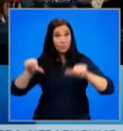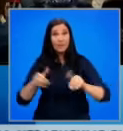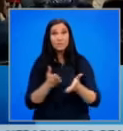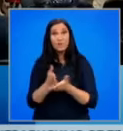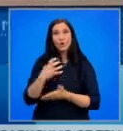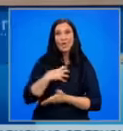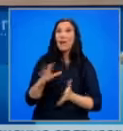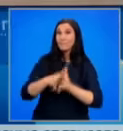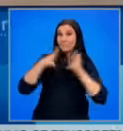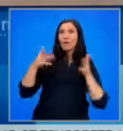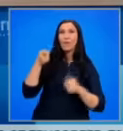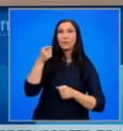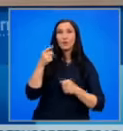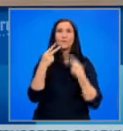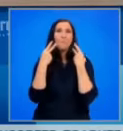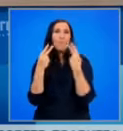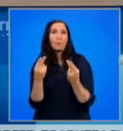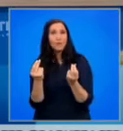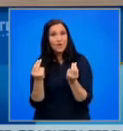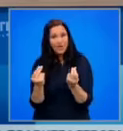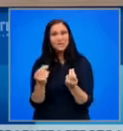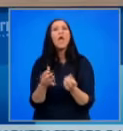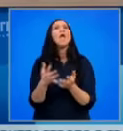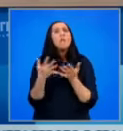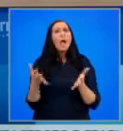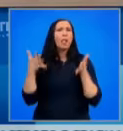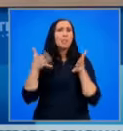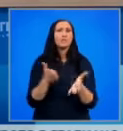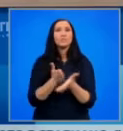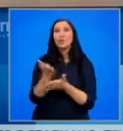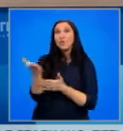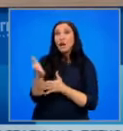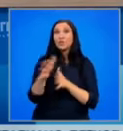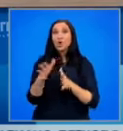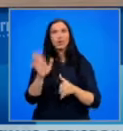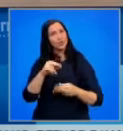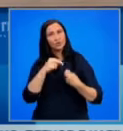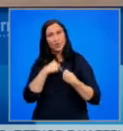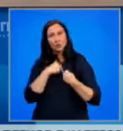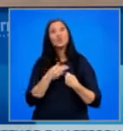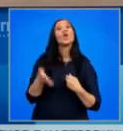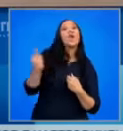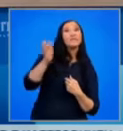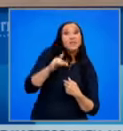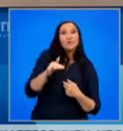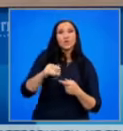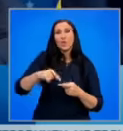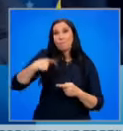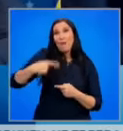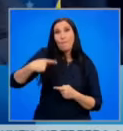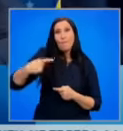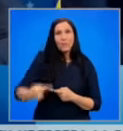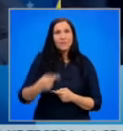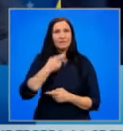ГЕРБ, най-мащабен е този в публичните финанси и най-лошото според тях е, че хората ще го усещат и в следващата, и в